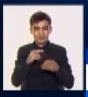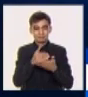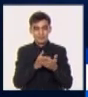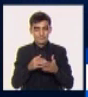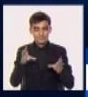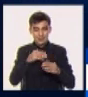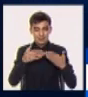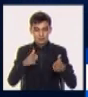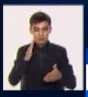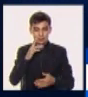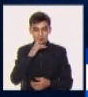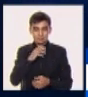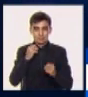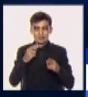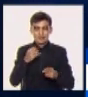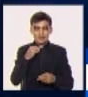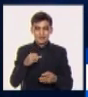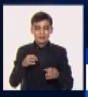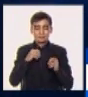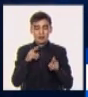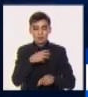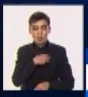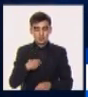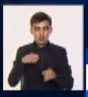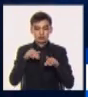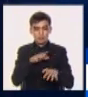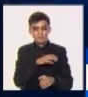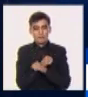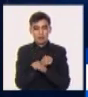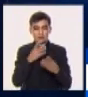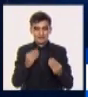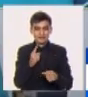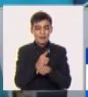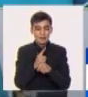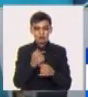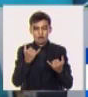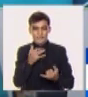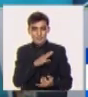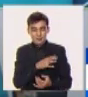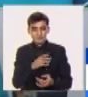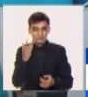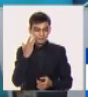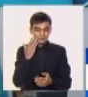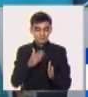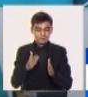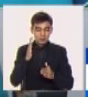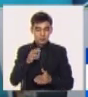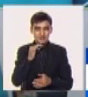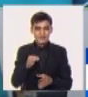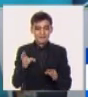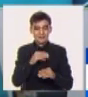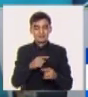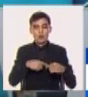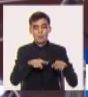открыты? Межведомственной комиссии решили, что выходные запрет, действующий сейчас, останется в силе. То есть все те